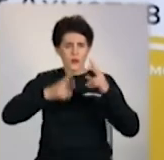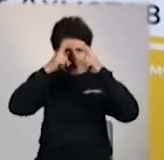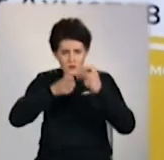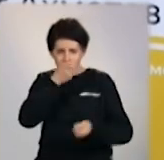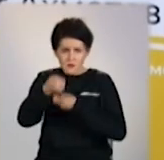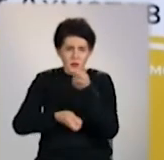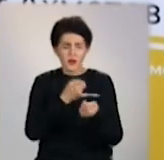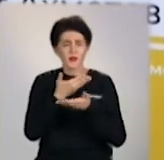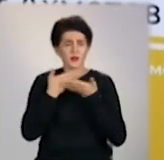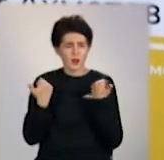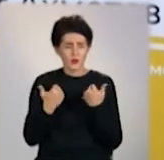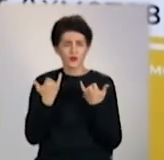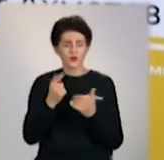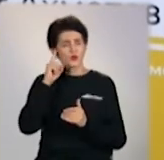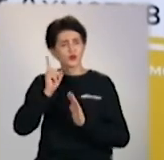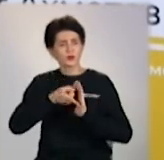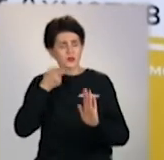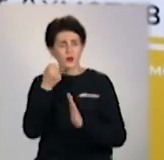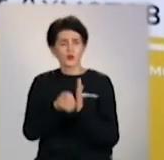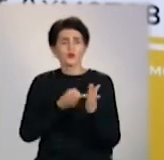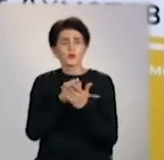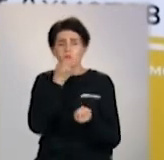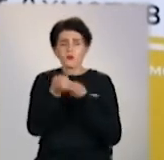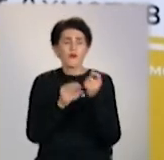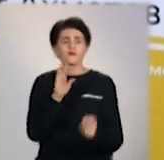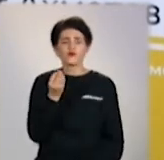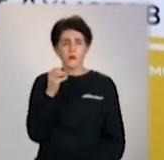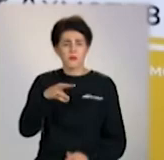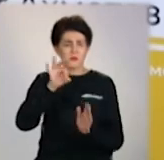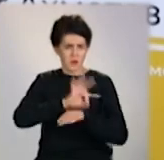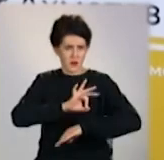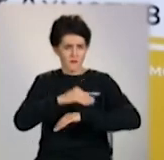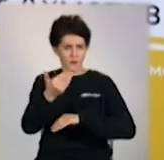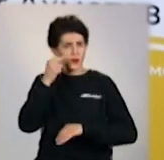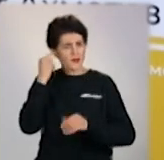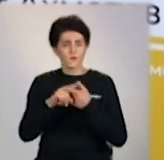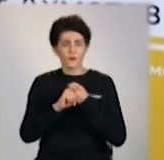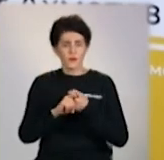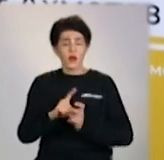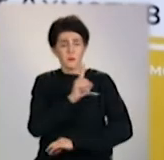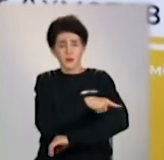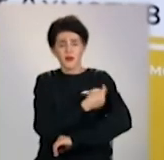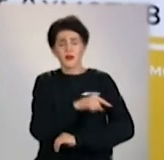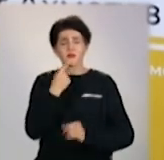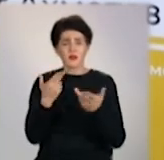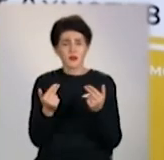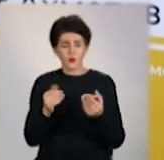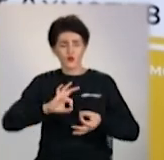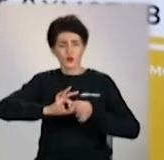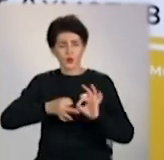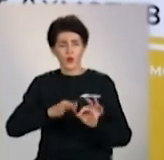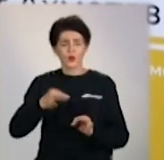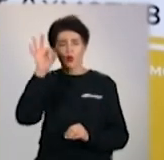і вже зараз достеменно медики всі кажуть, що дуже багато ускладнень є не лише на